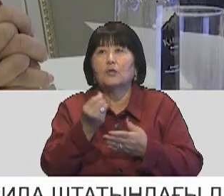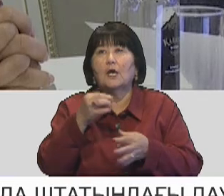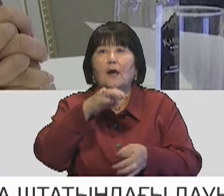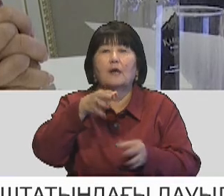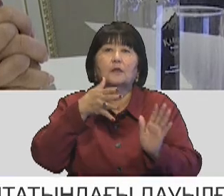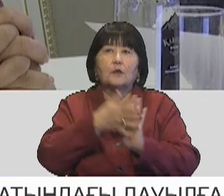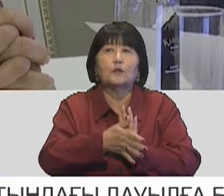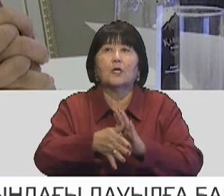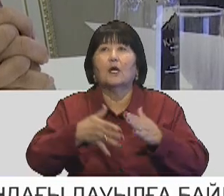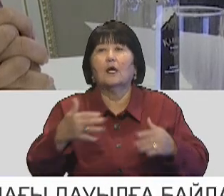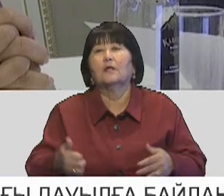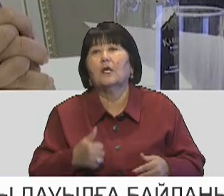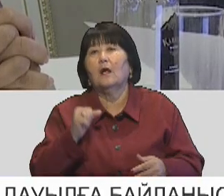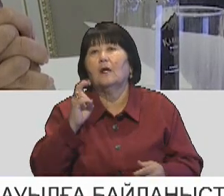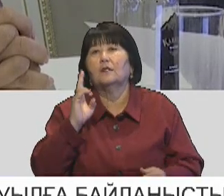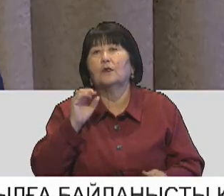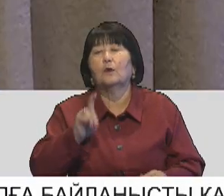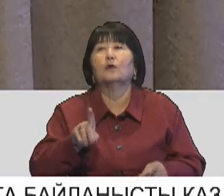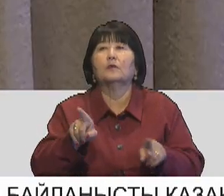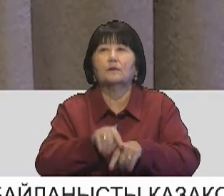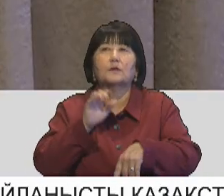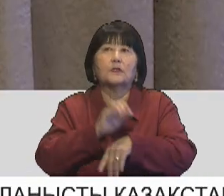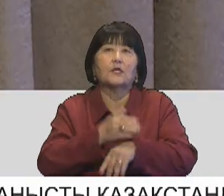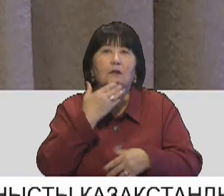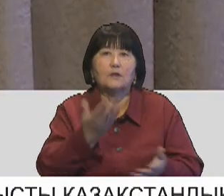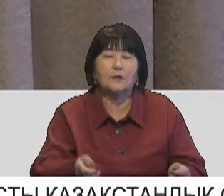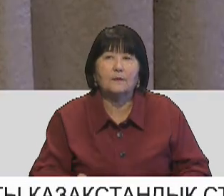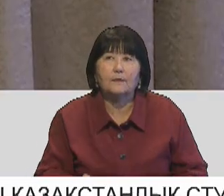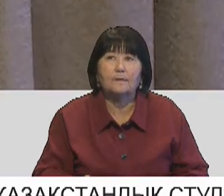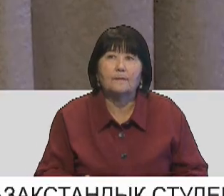жұмсап, шалқығандарды антикор тәубесіне түсіріпті.